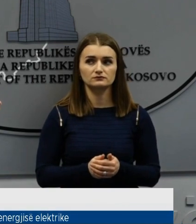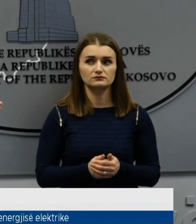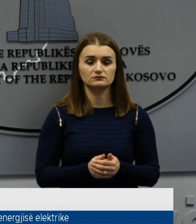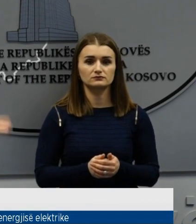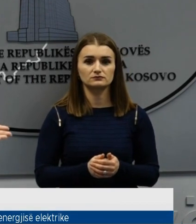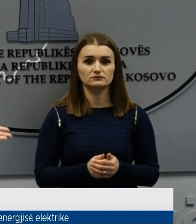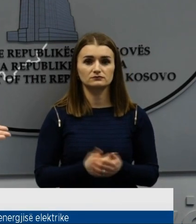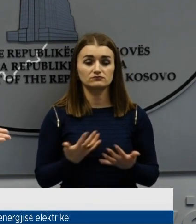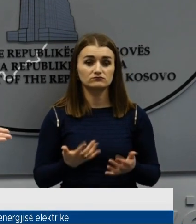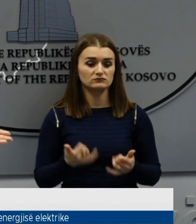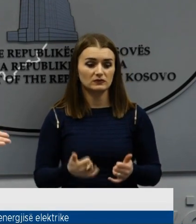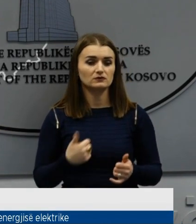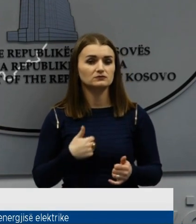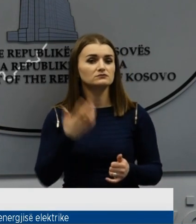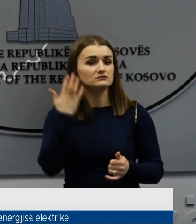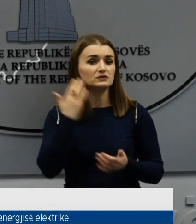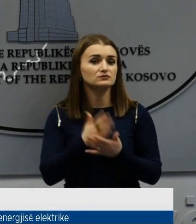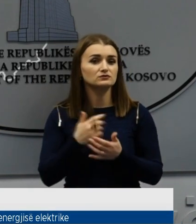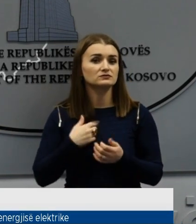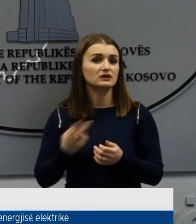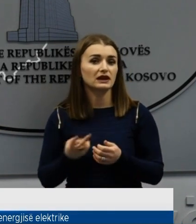për balancim. Mirë po